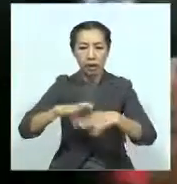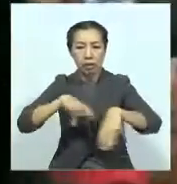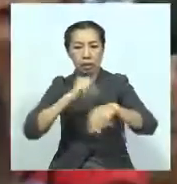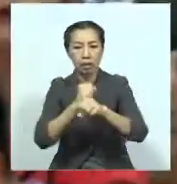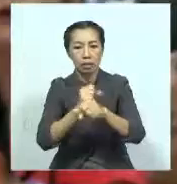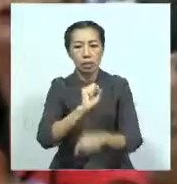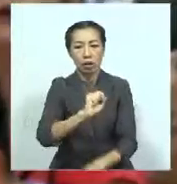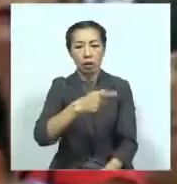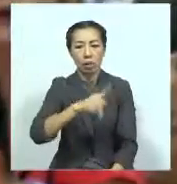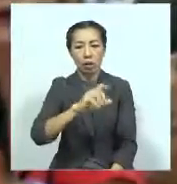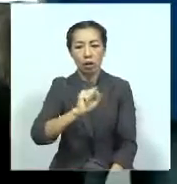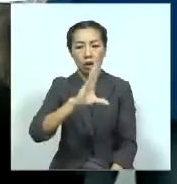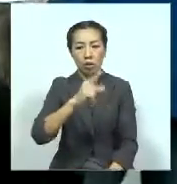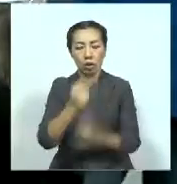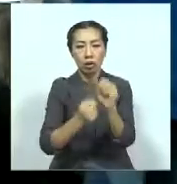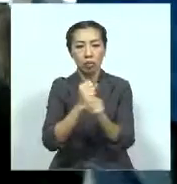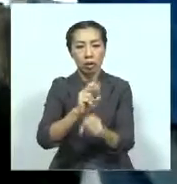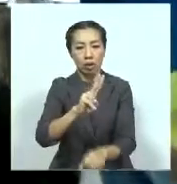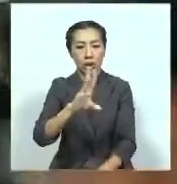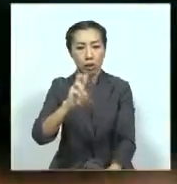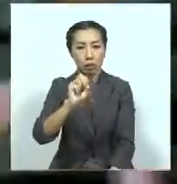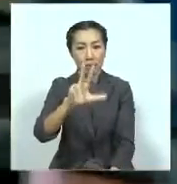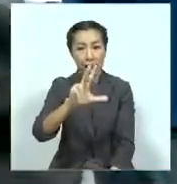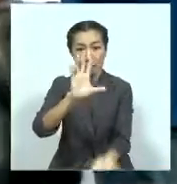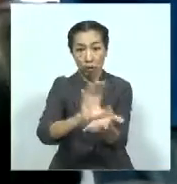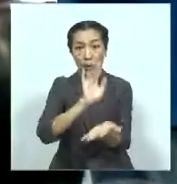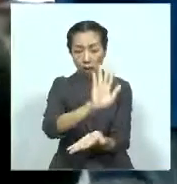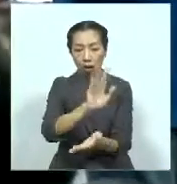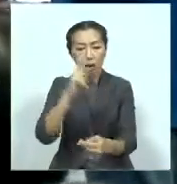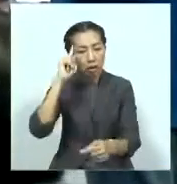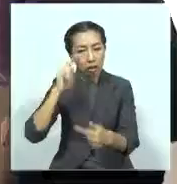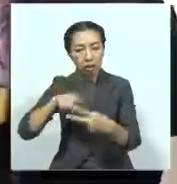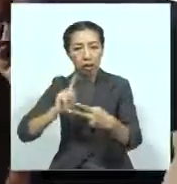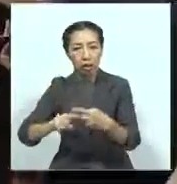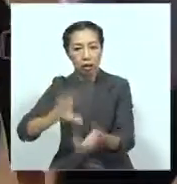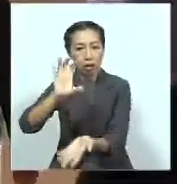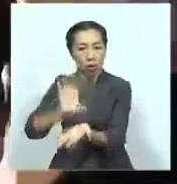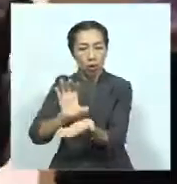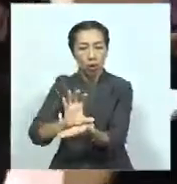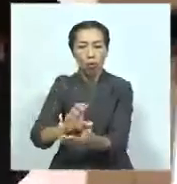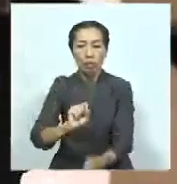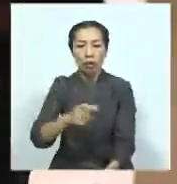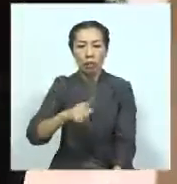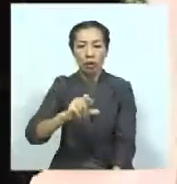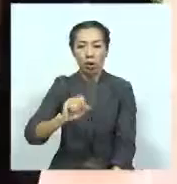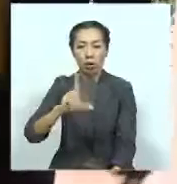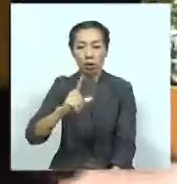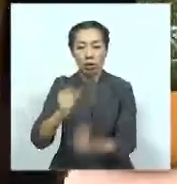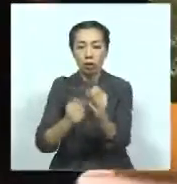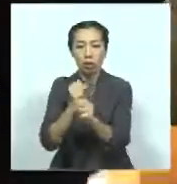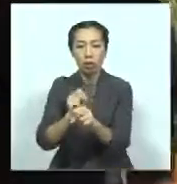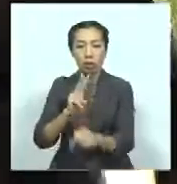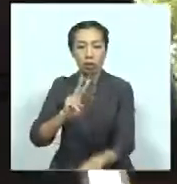ขภาพแห่งชาติประจำปีงบประมาณพ.ศ. 2563และกรอบงบประมาณกองทุนหลักประกันสุขภาพแห่งชาติปีงบประมาณ